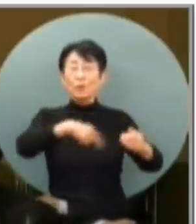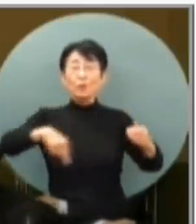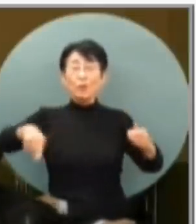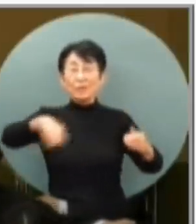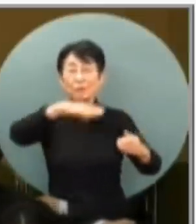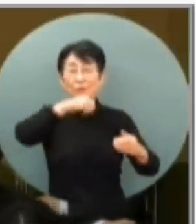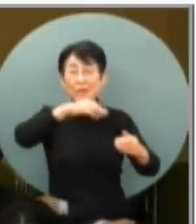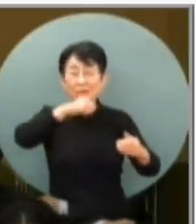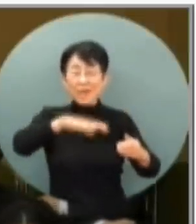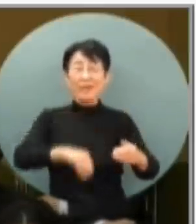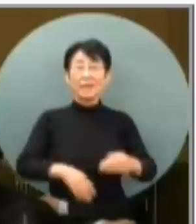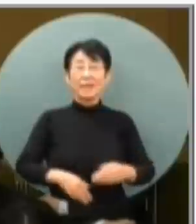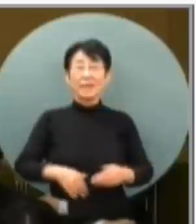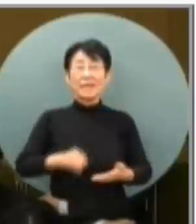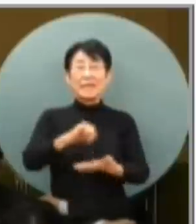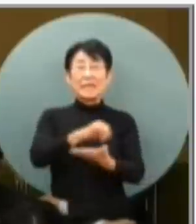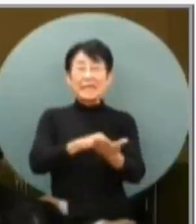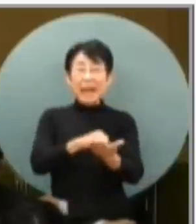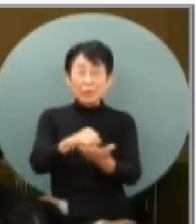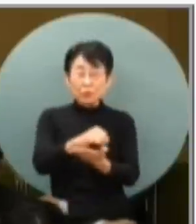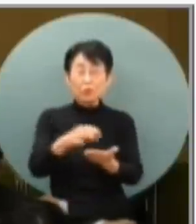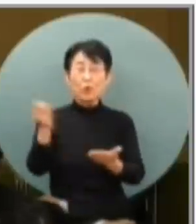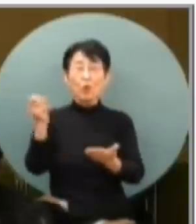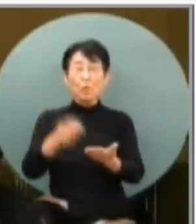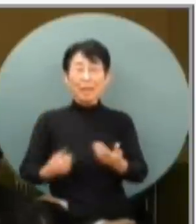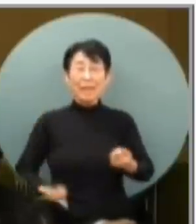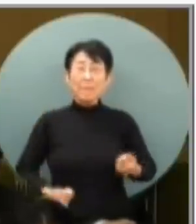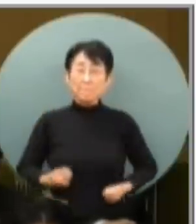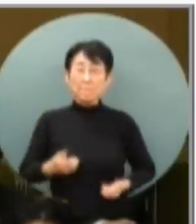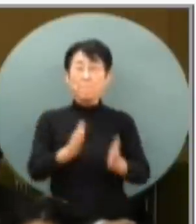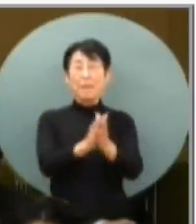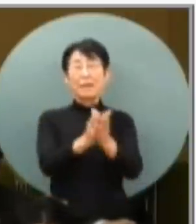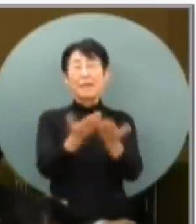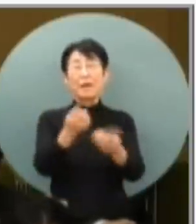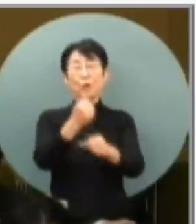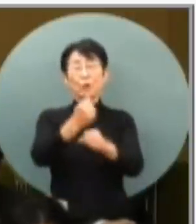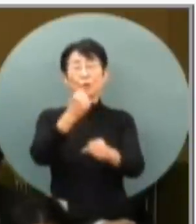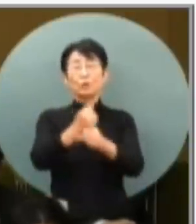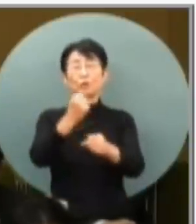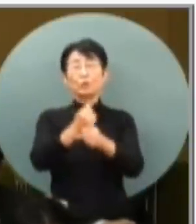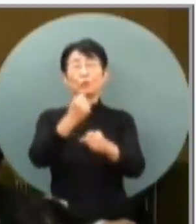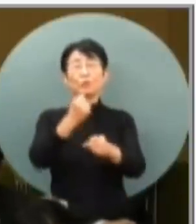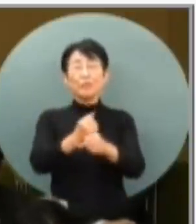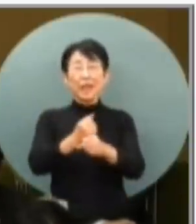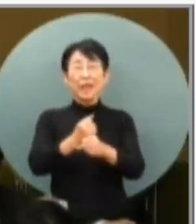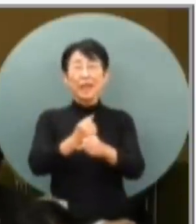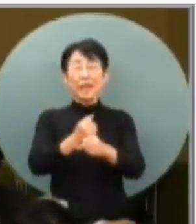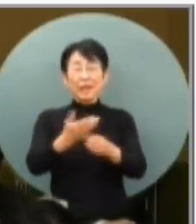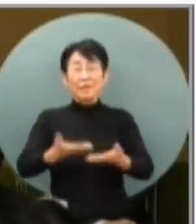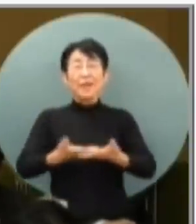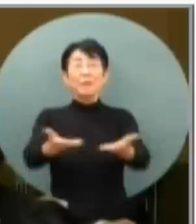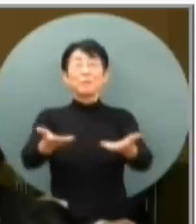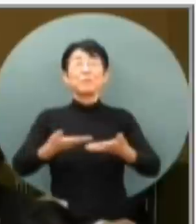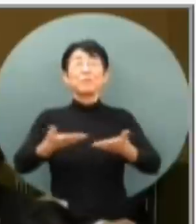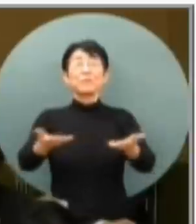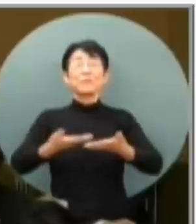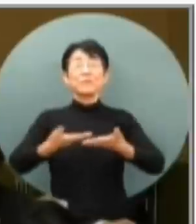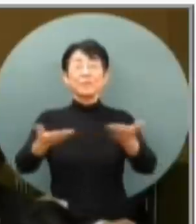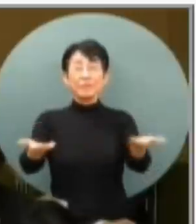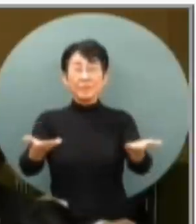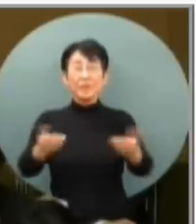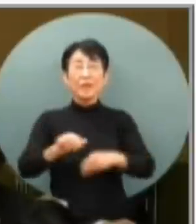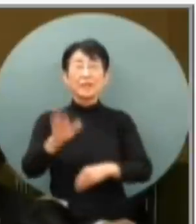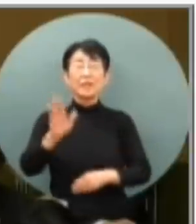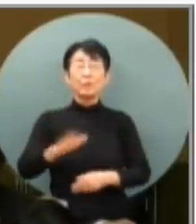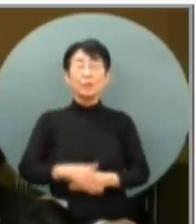とか漫画だとか、まあ、そうしたものも使いながら啓発資料を作って、これをシリーズで、展開をするというようなことをやっております